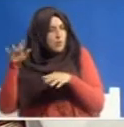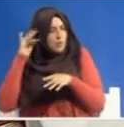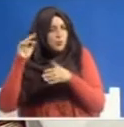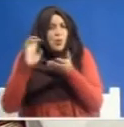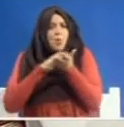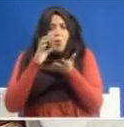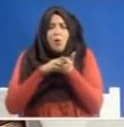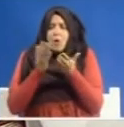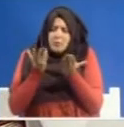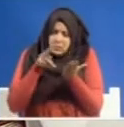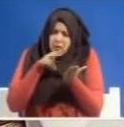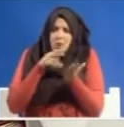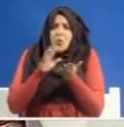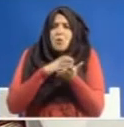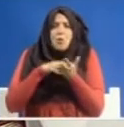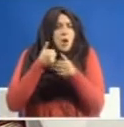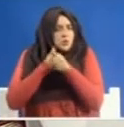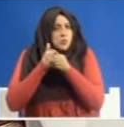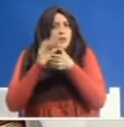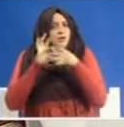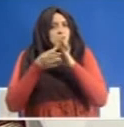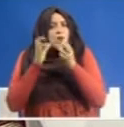وأتتبع القرآن القنوات الدينية